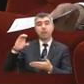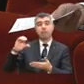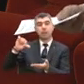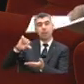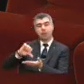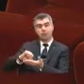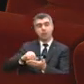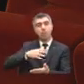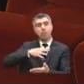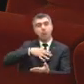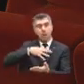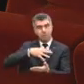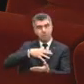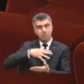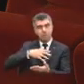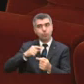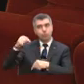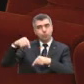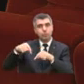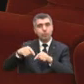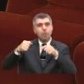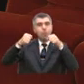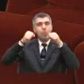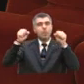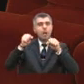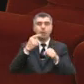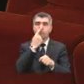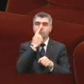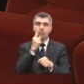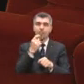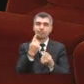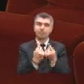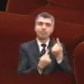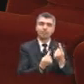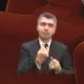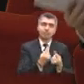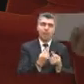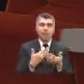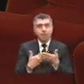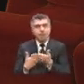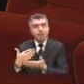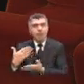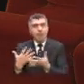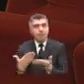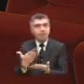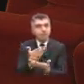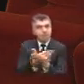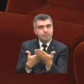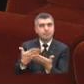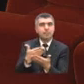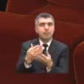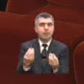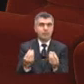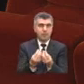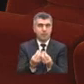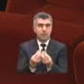ديال المحامين، جاوا المحامين كيحتجوا تيقول لي كاينة أشياء ما كنا معاه، هادشي خصو يكون نوع من التشارك من الاطراف الجميع، ولا وفرنا